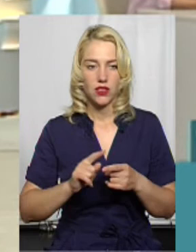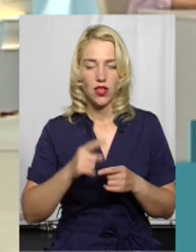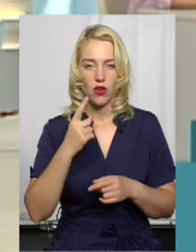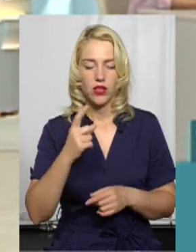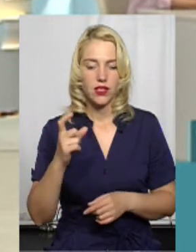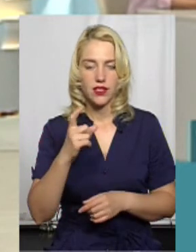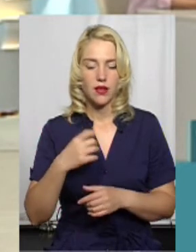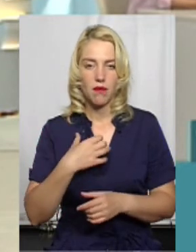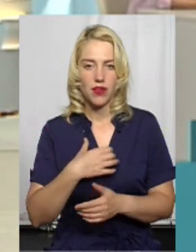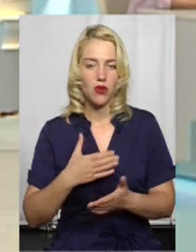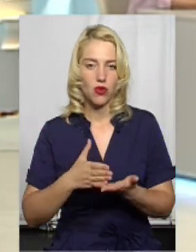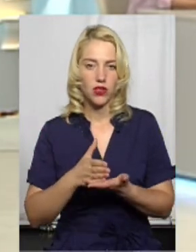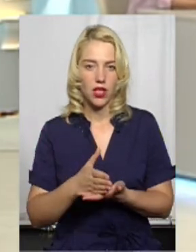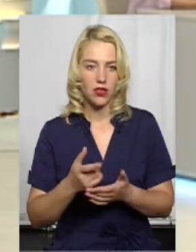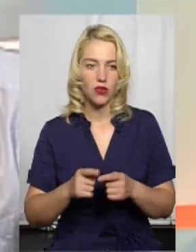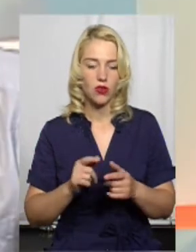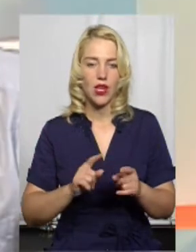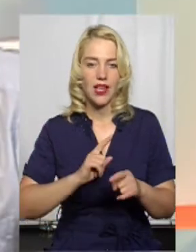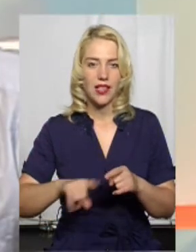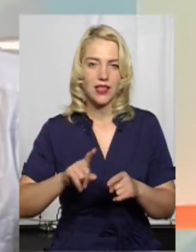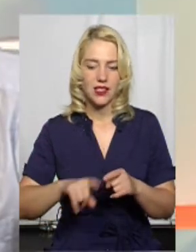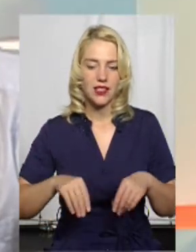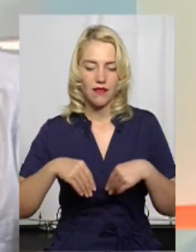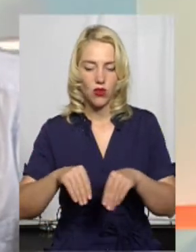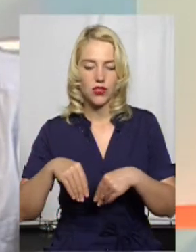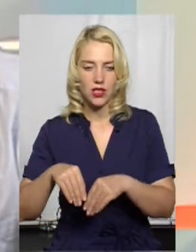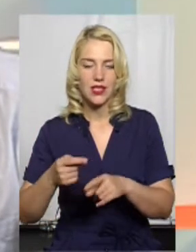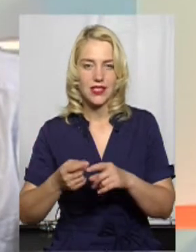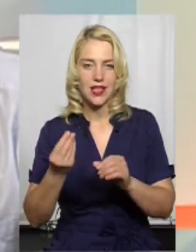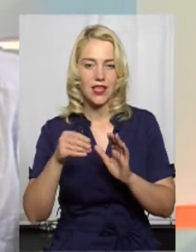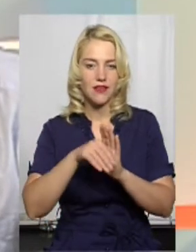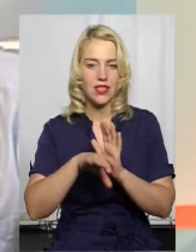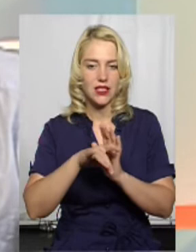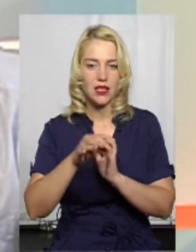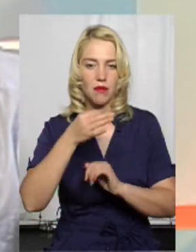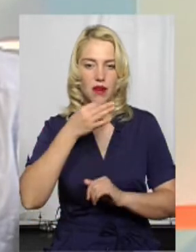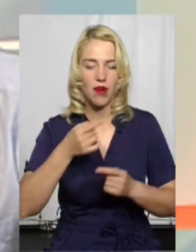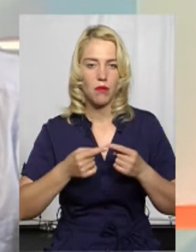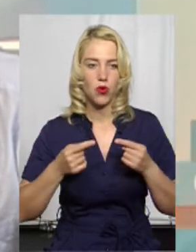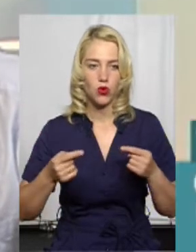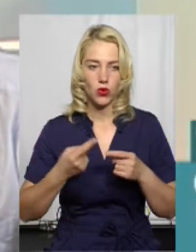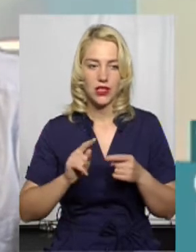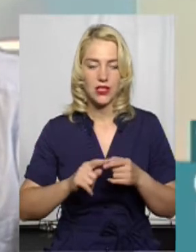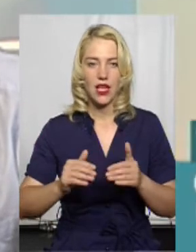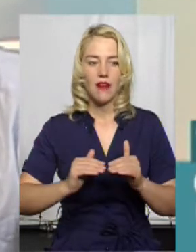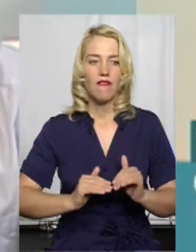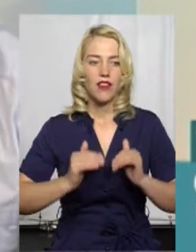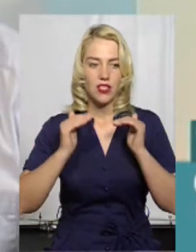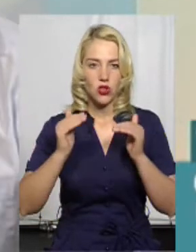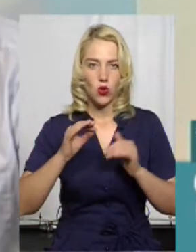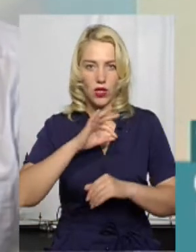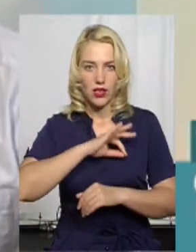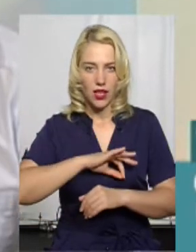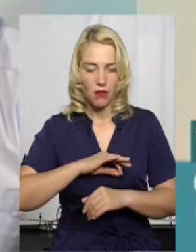з пріоритетів інтенсивного садівництва, що це інвестиційно привабливий продукт, що це високорентабельна ніша,